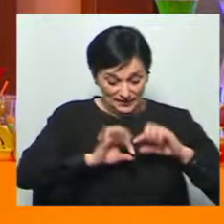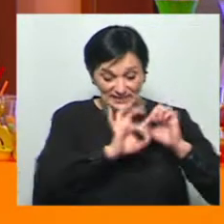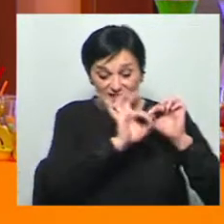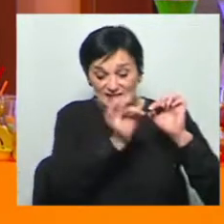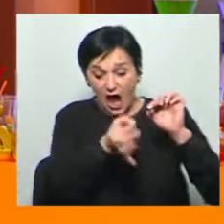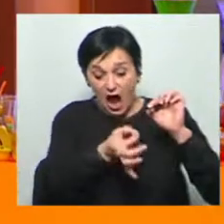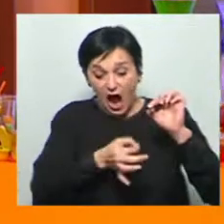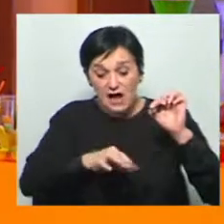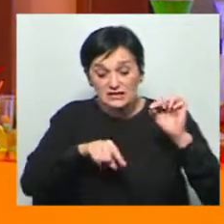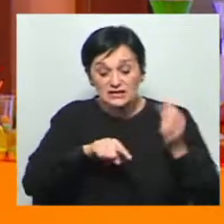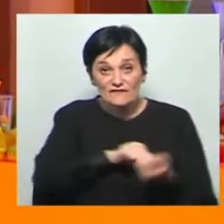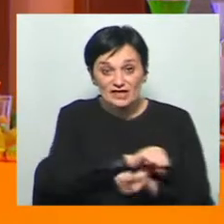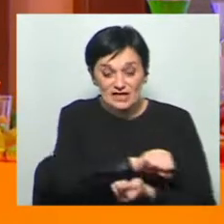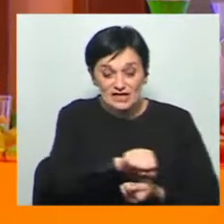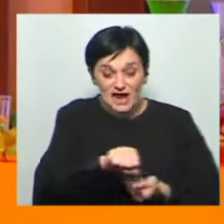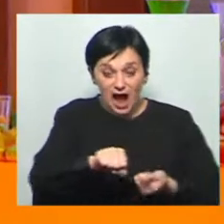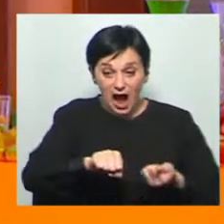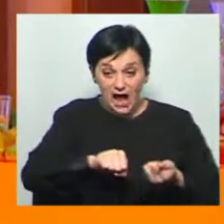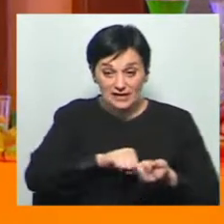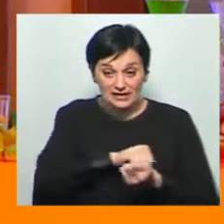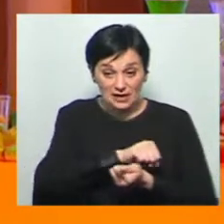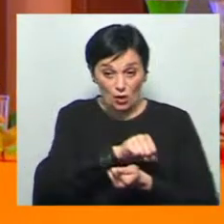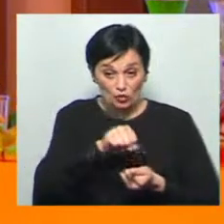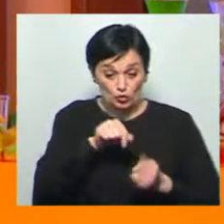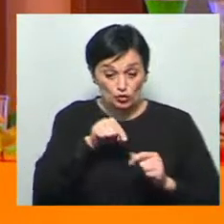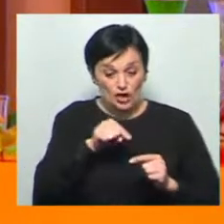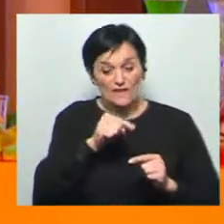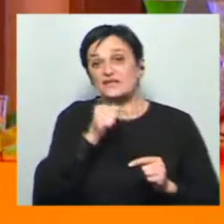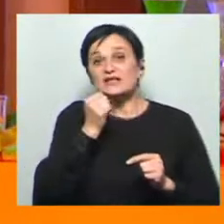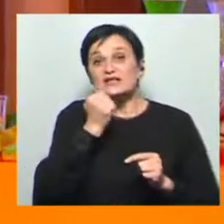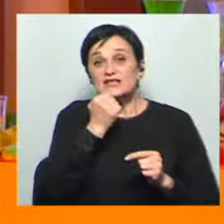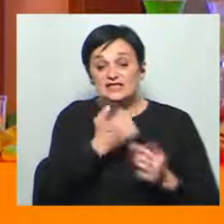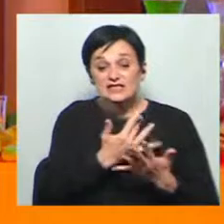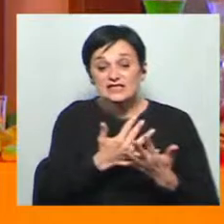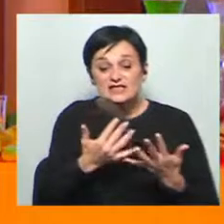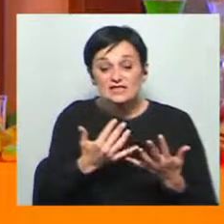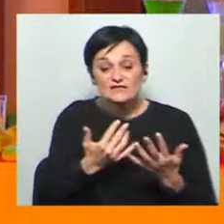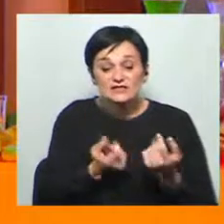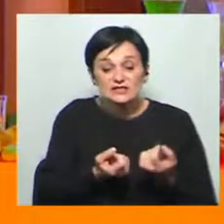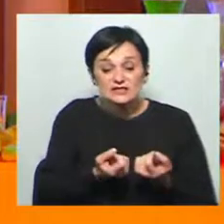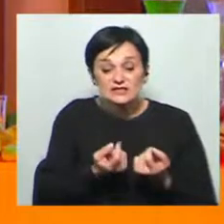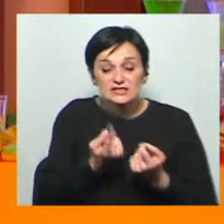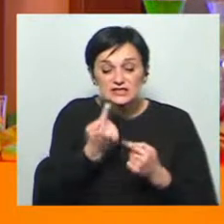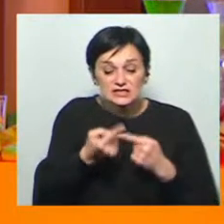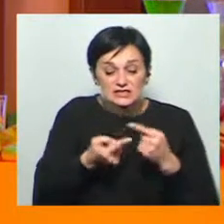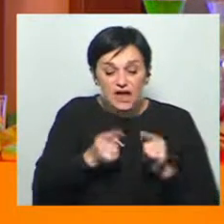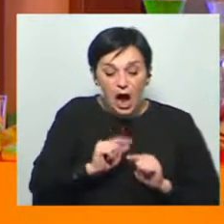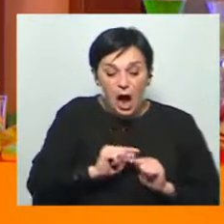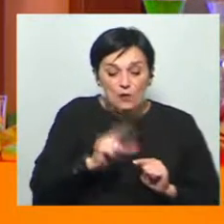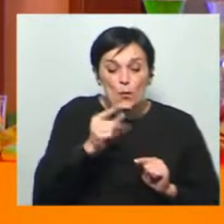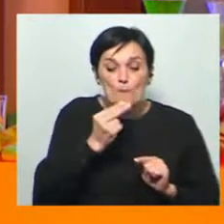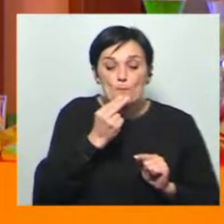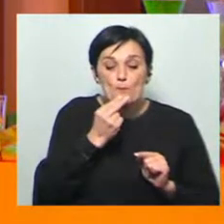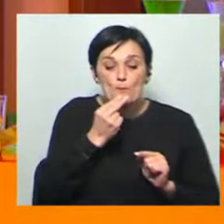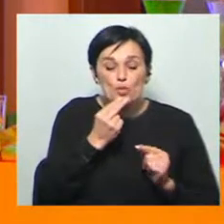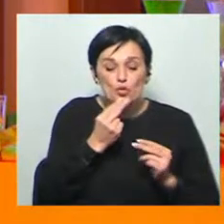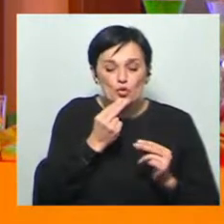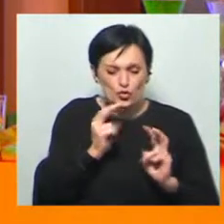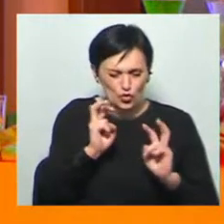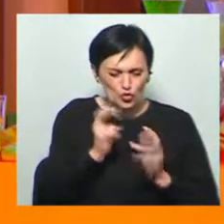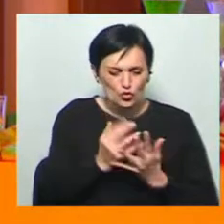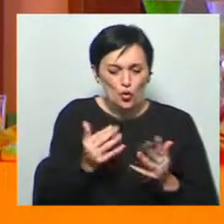რომელიც გადაამუშავებს აი ამ ნივთიერებას, წარმოქმნის პროდუქტს. პროდუქტს, რომელსაც ჰქვია